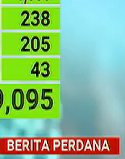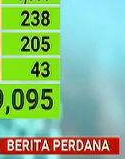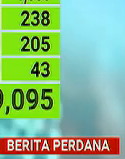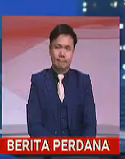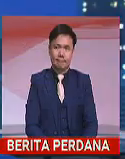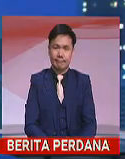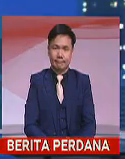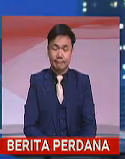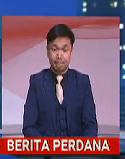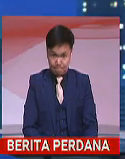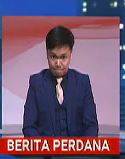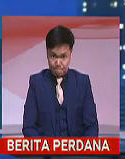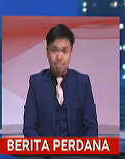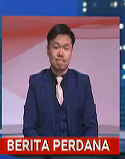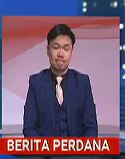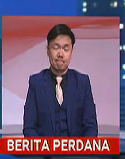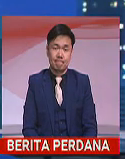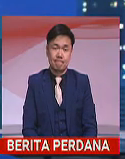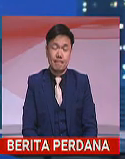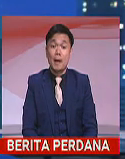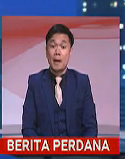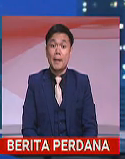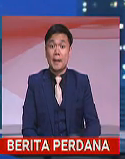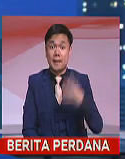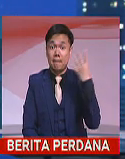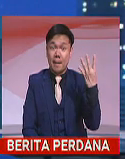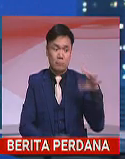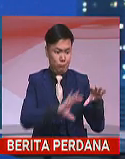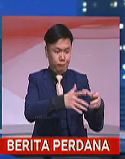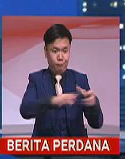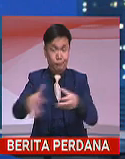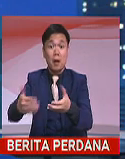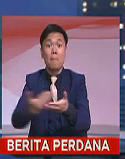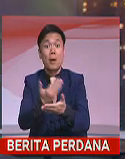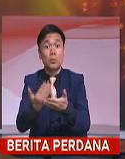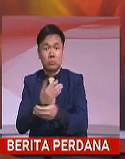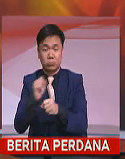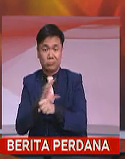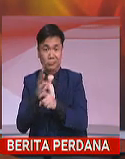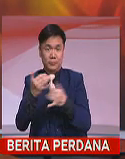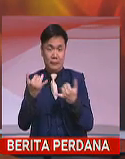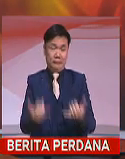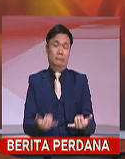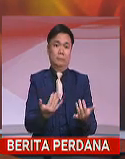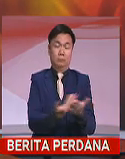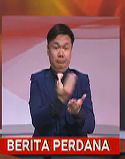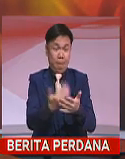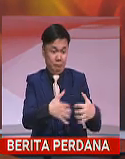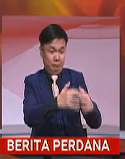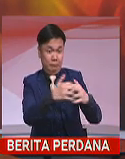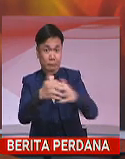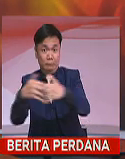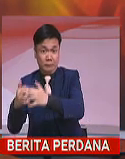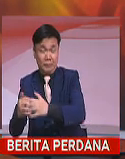Di Dalam pada itu empat klaster baru colgate 19 dikenal pasti hari ini melibatkan